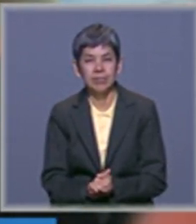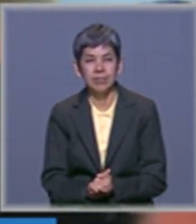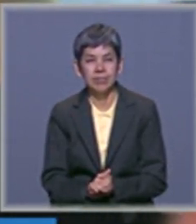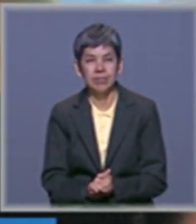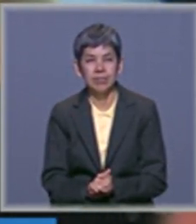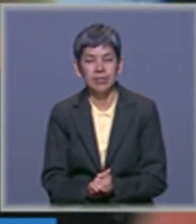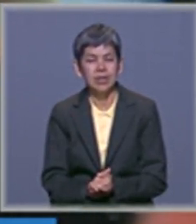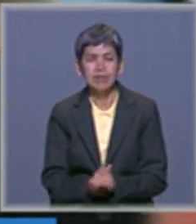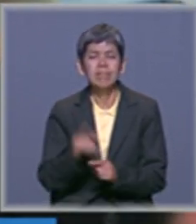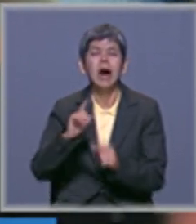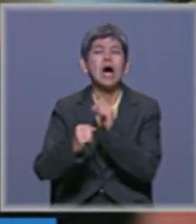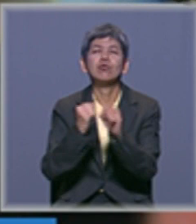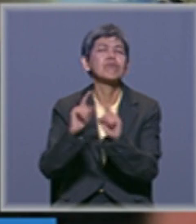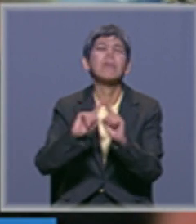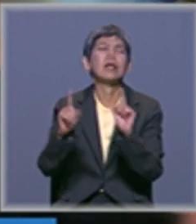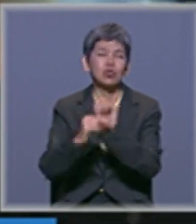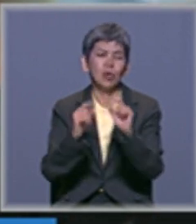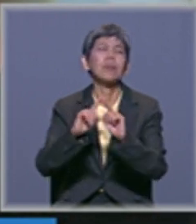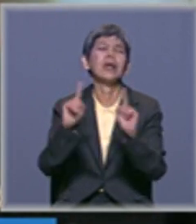คนละรุ่น ช้างมึงก